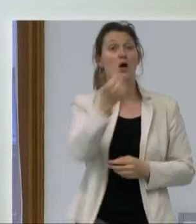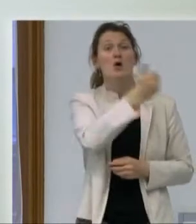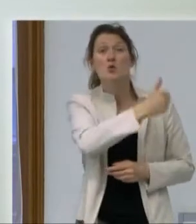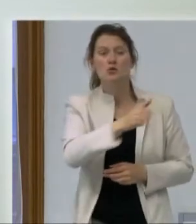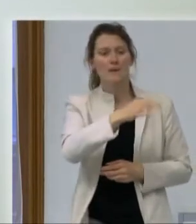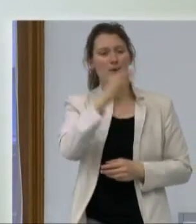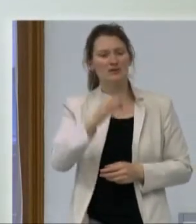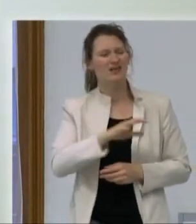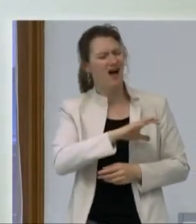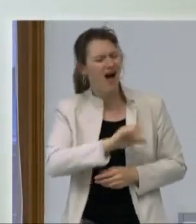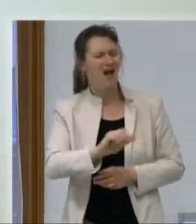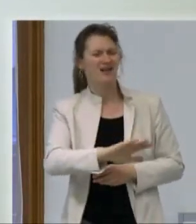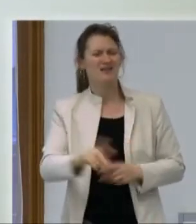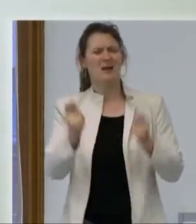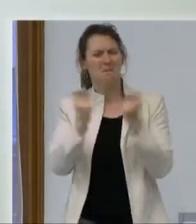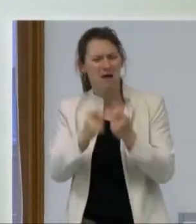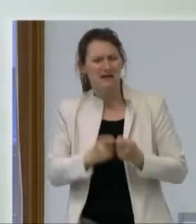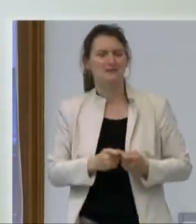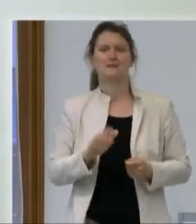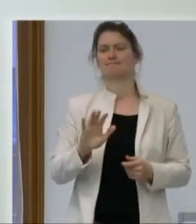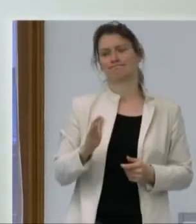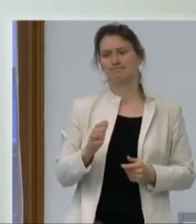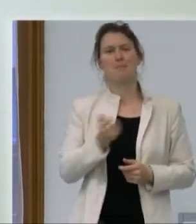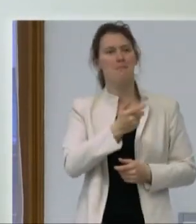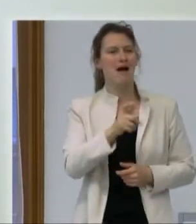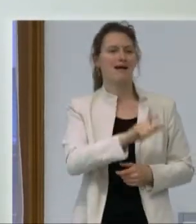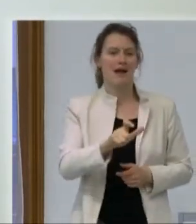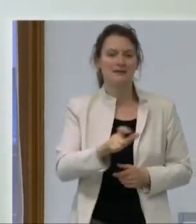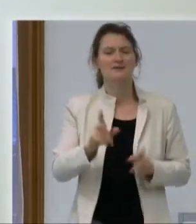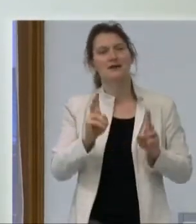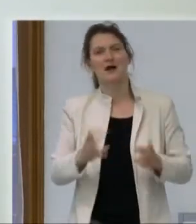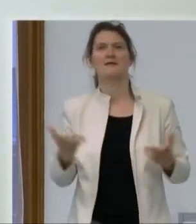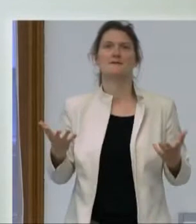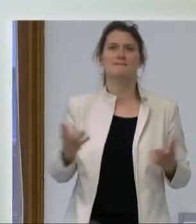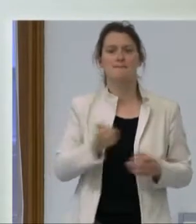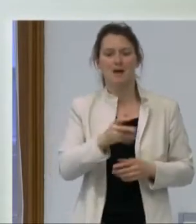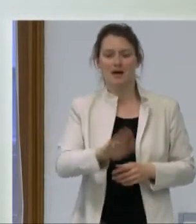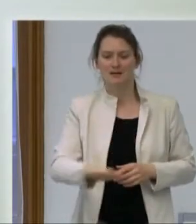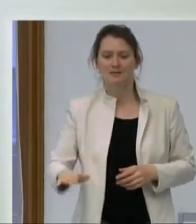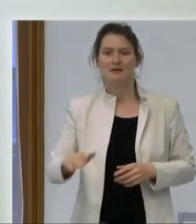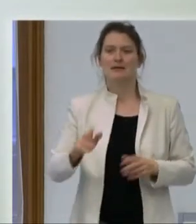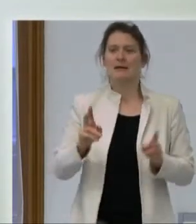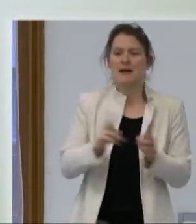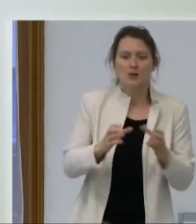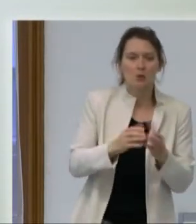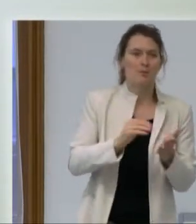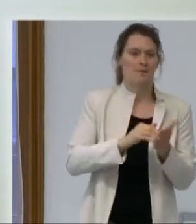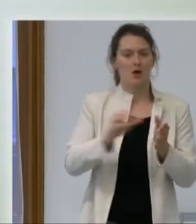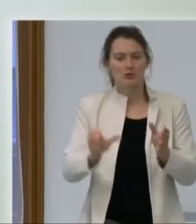aller Kinder immer gelingt, sondern dass auch durchaus an einzelnen Klassen, ja, für einzelne Schüler und für kleinere Gruppen